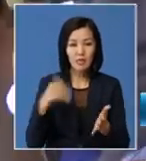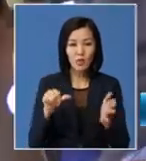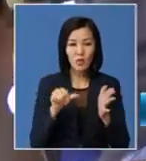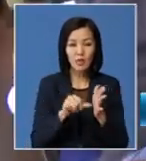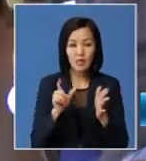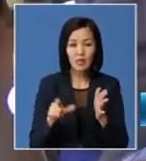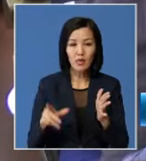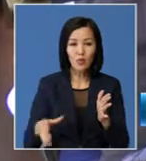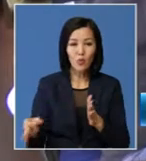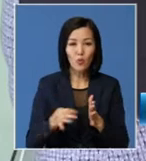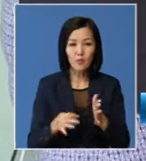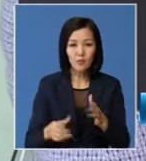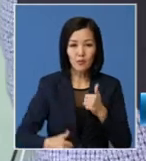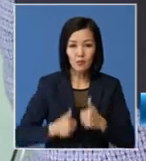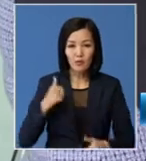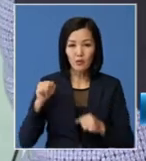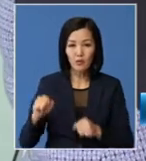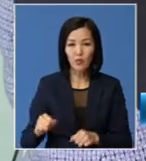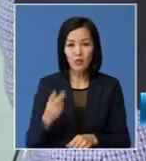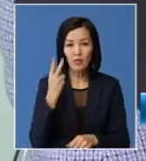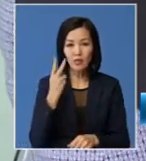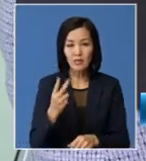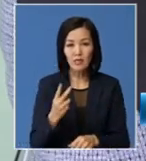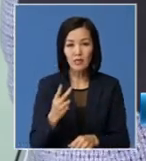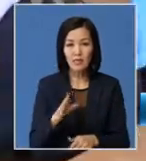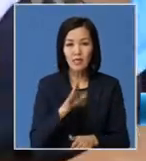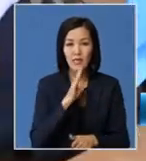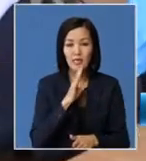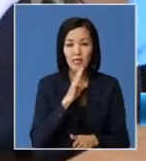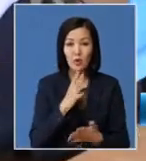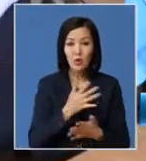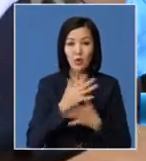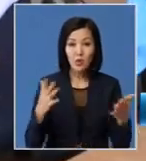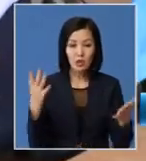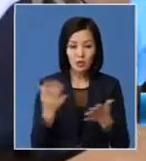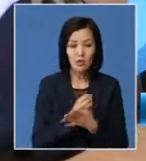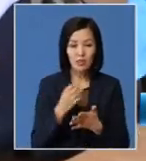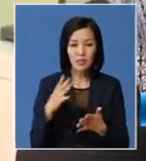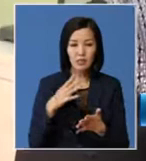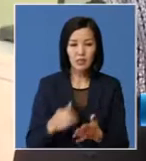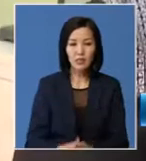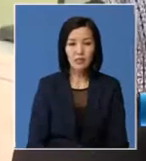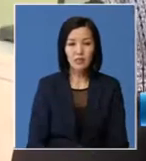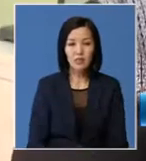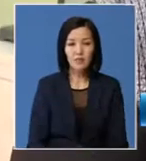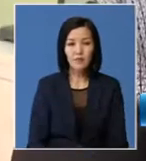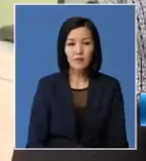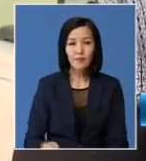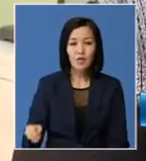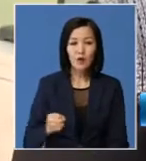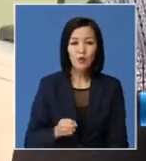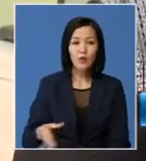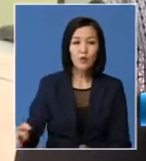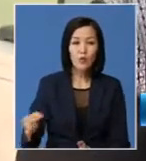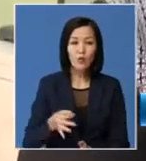ішінде облысымыздың намысын қорғаған қос шәкірті міне осындай үлкен абыроймен оралып отыр. Аудан облыс